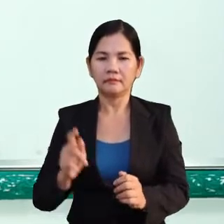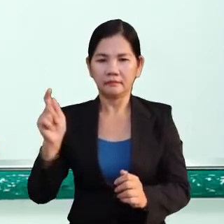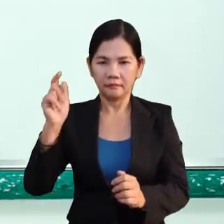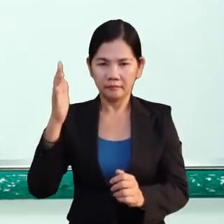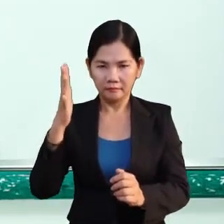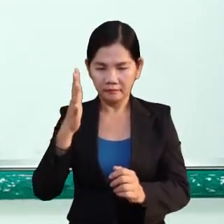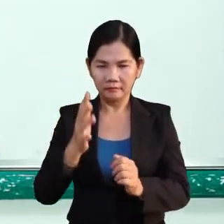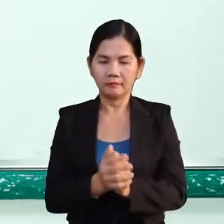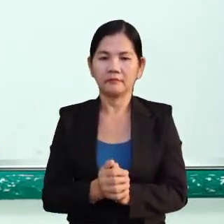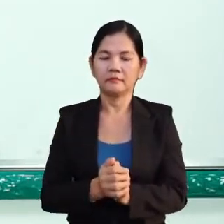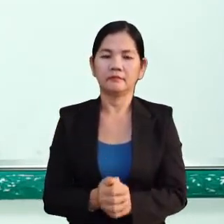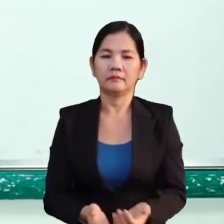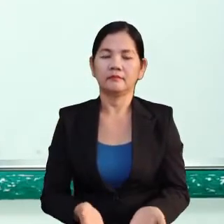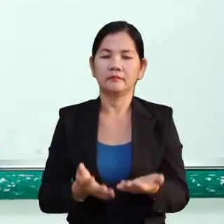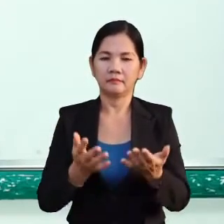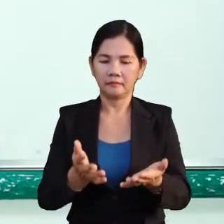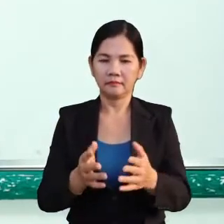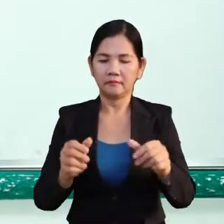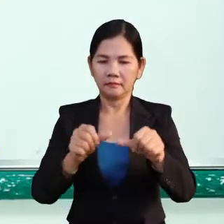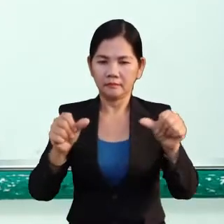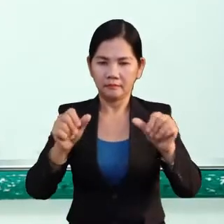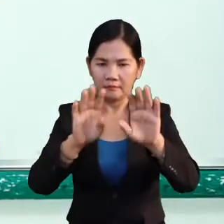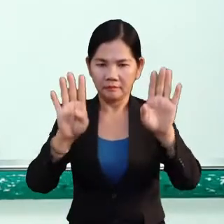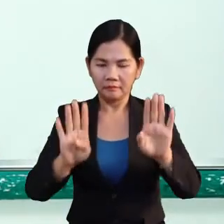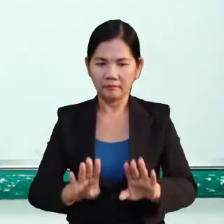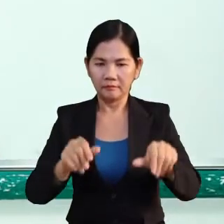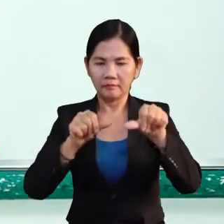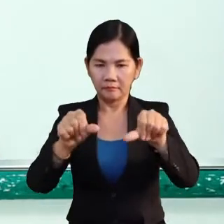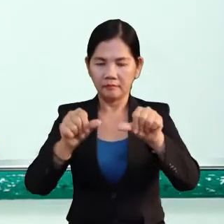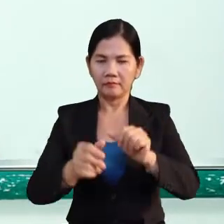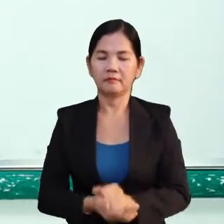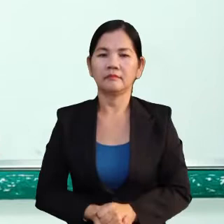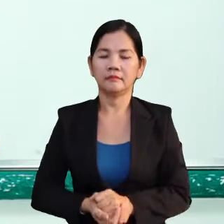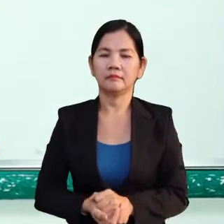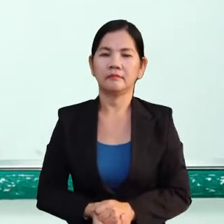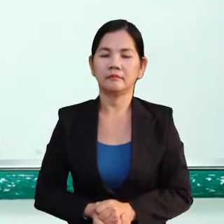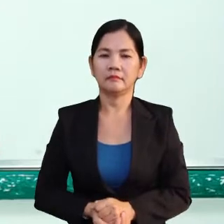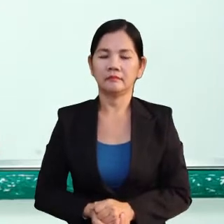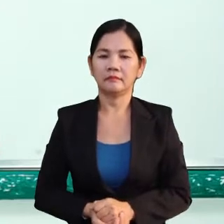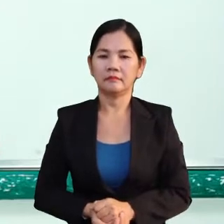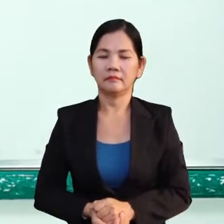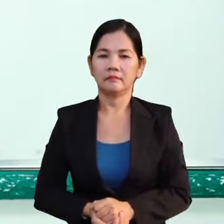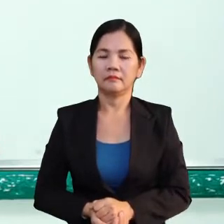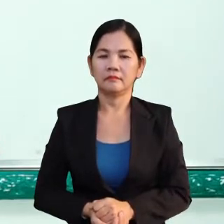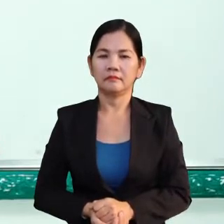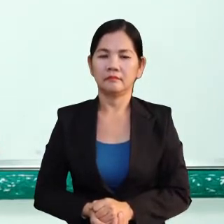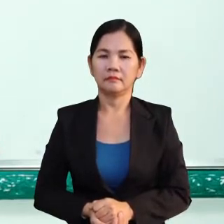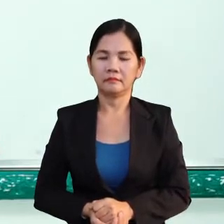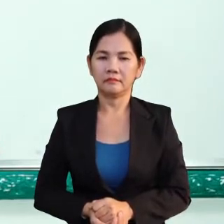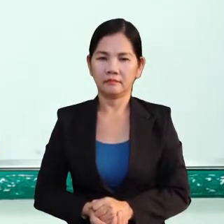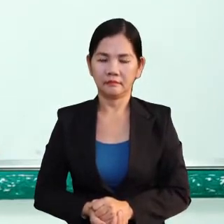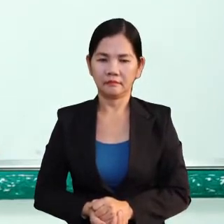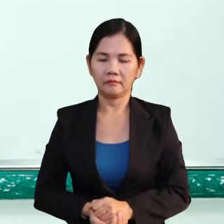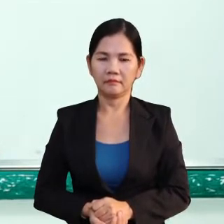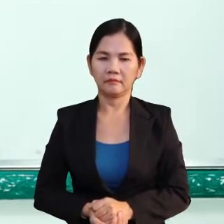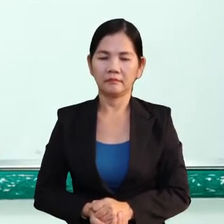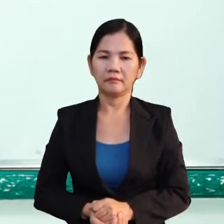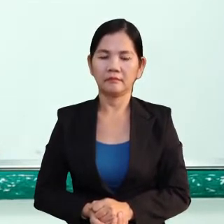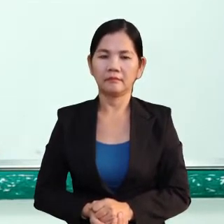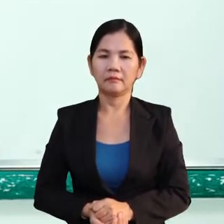ពឥឡូវអ្នកគ្រូបិទនៅលើក្តារខៀនចាអ្នកគ្រូបិទរូបភាពនៅលើក្តារខៀនឲ្យកូនមើល